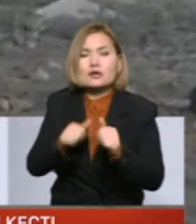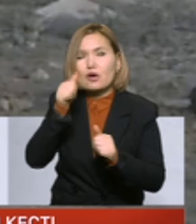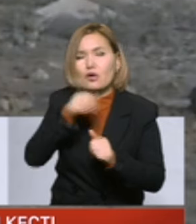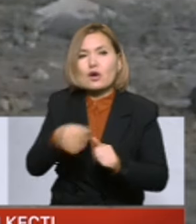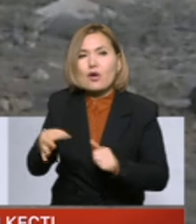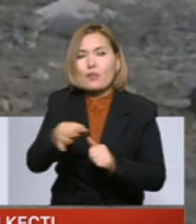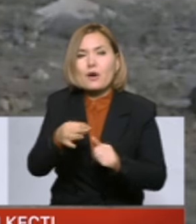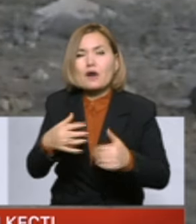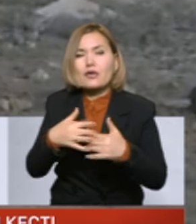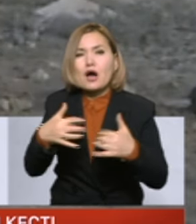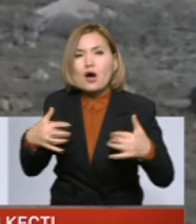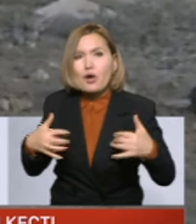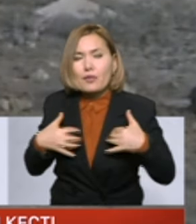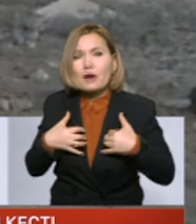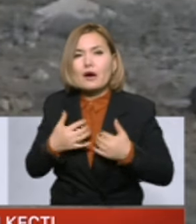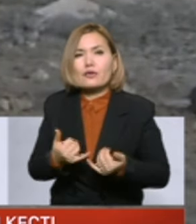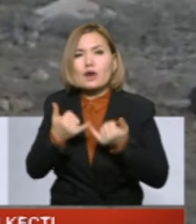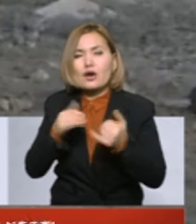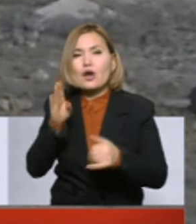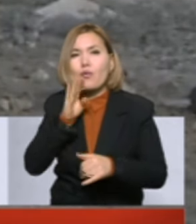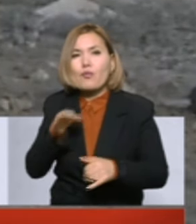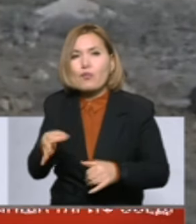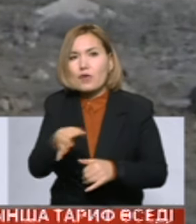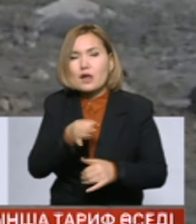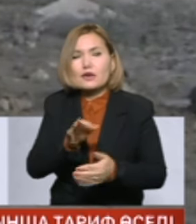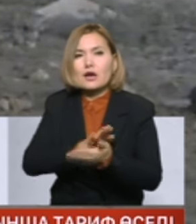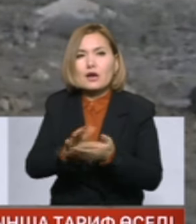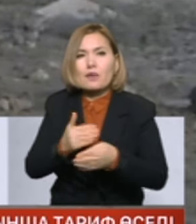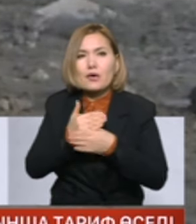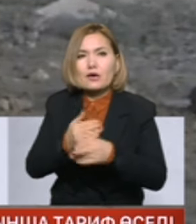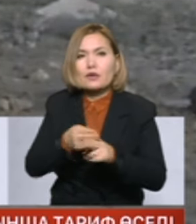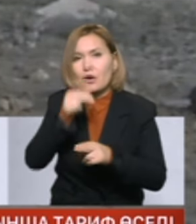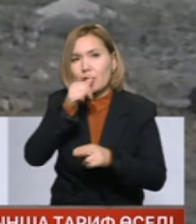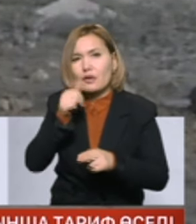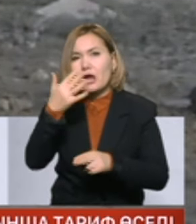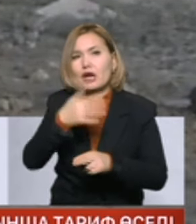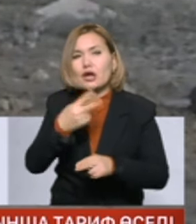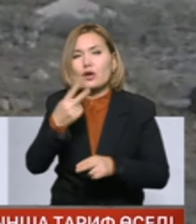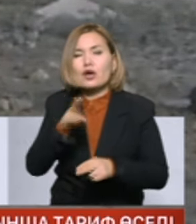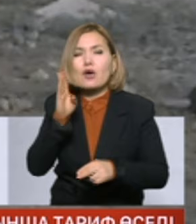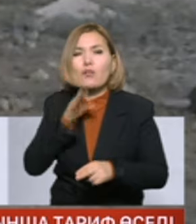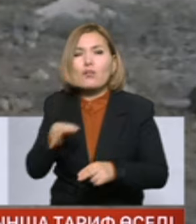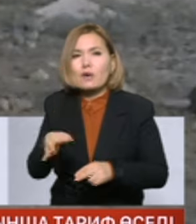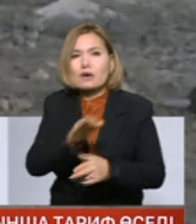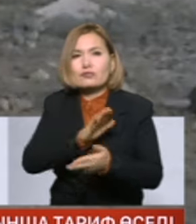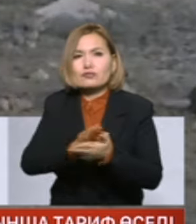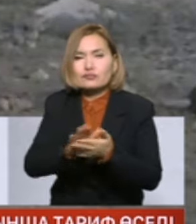арналған бұлақтардың көзін ашу жұмыстары жандана түсті. Былтыр 52 бұлақтың көз ашылған.